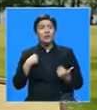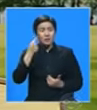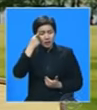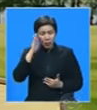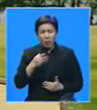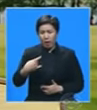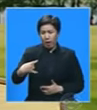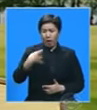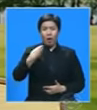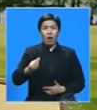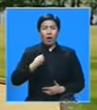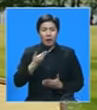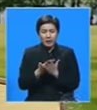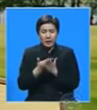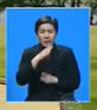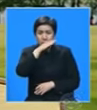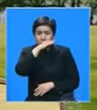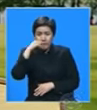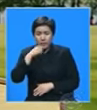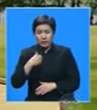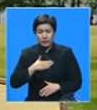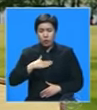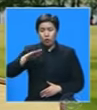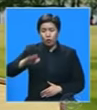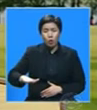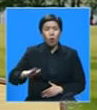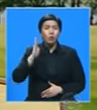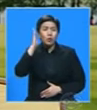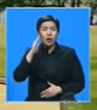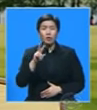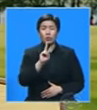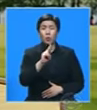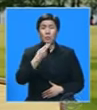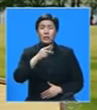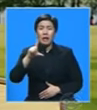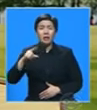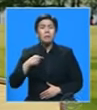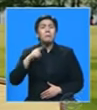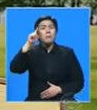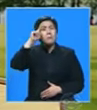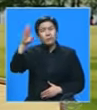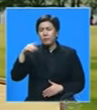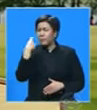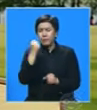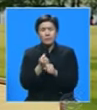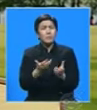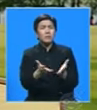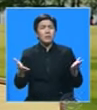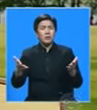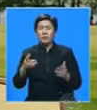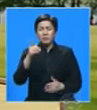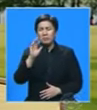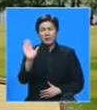การปกให้ผมสั่งการให้ปกปิดเงินผมน้องชายผม 20,000 กว่าล้านผมคงไม่มีใครบ้าไปเป็นอย่างนั้นนะครับทำอย่างนั้นคงไม่ใ